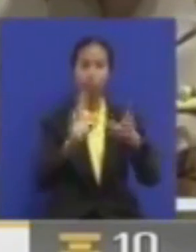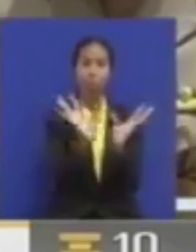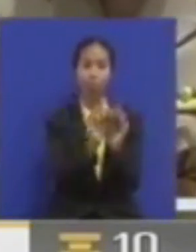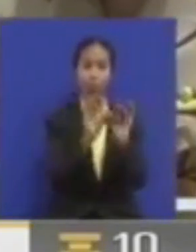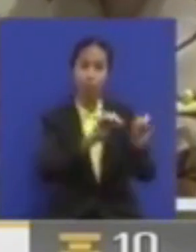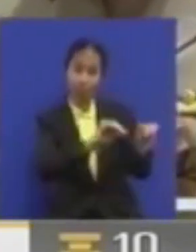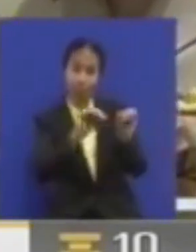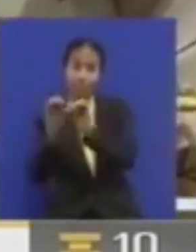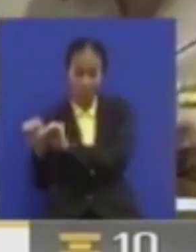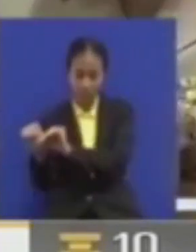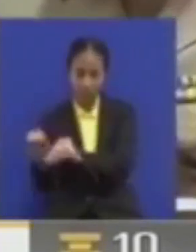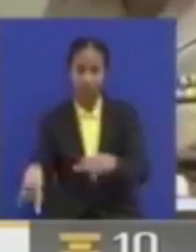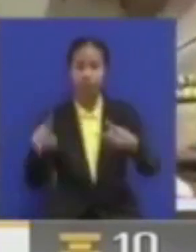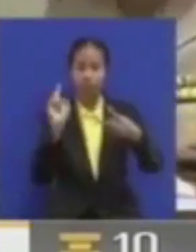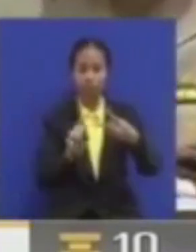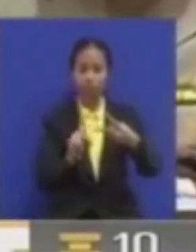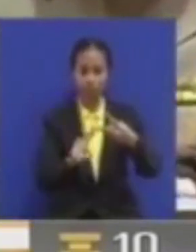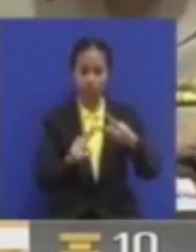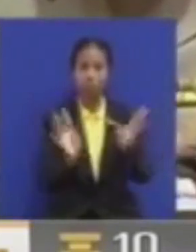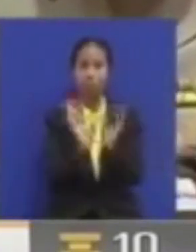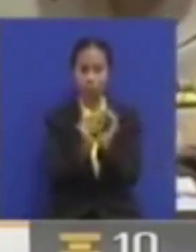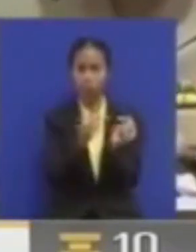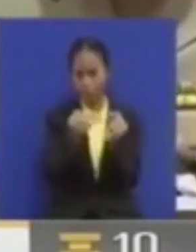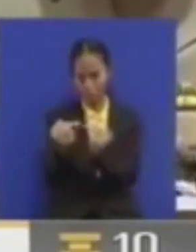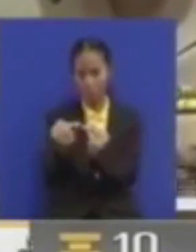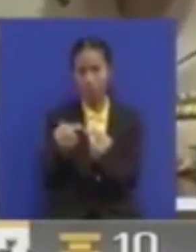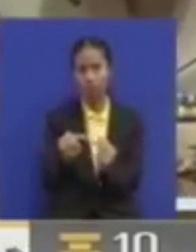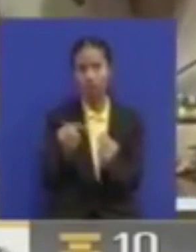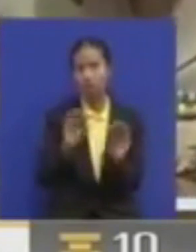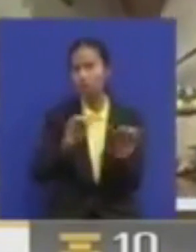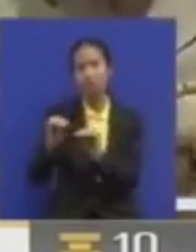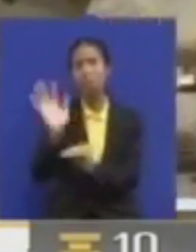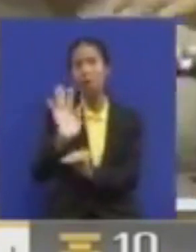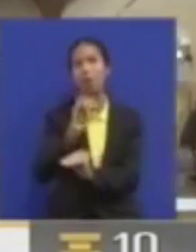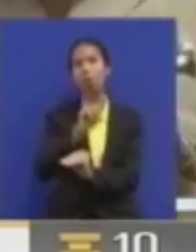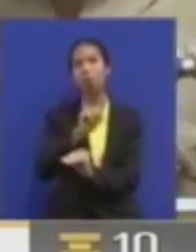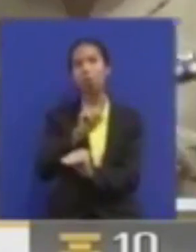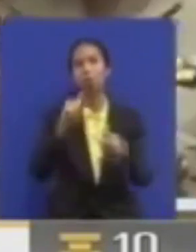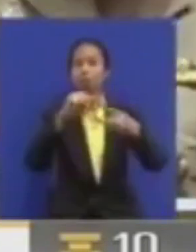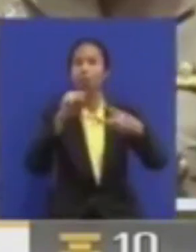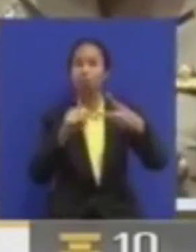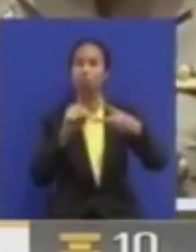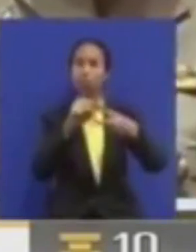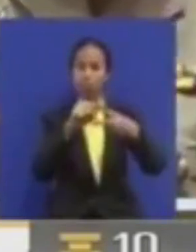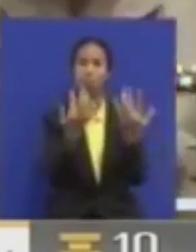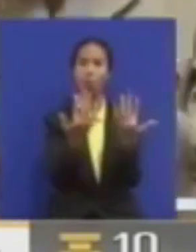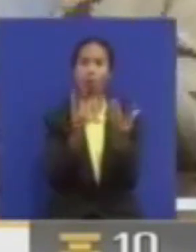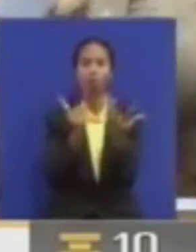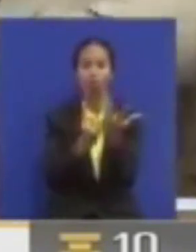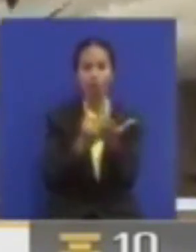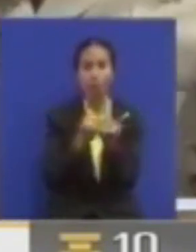ชื่นคือแบบว่ามีแอบใช้มุกเหมือนกันนะ คุณพ่อชัยก็มี เพราะแสดงว่า การ